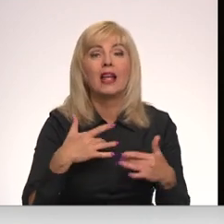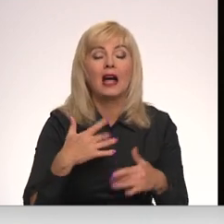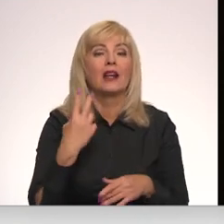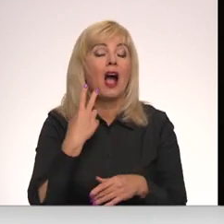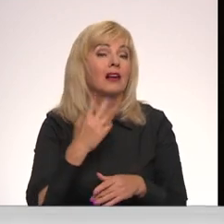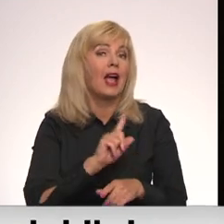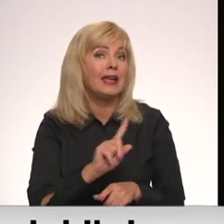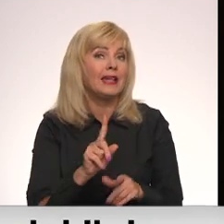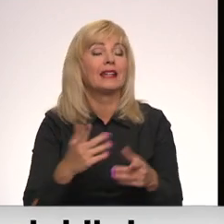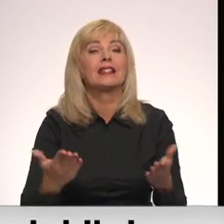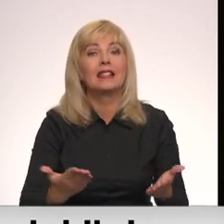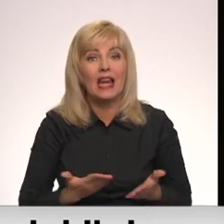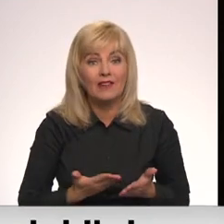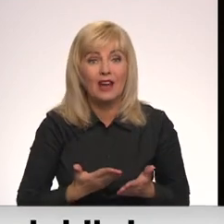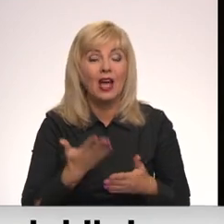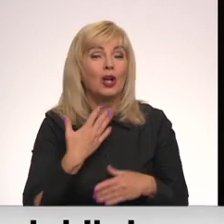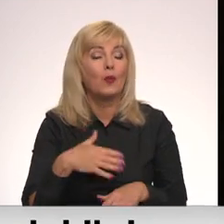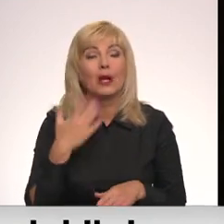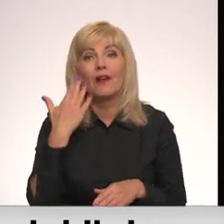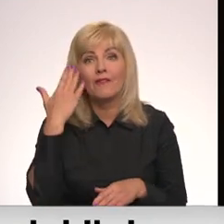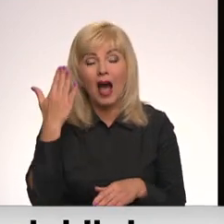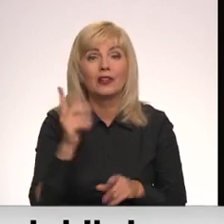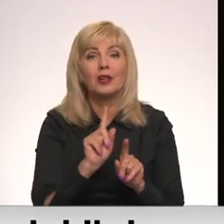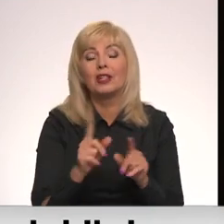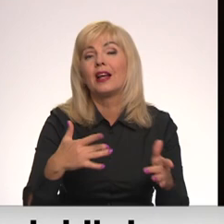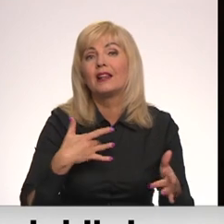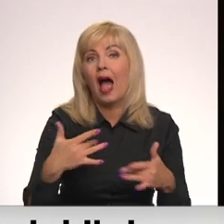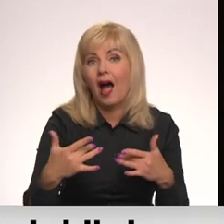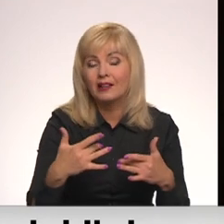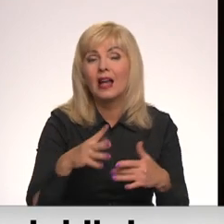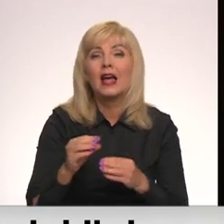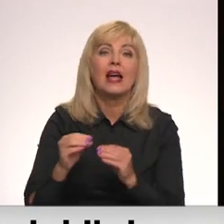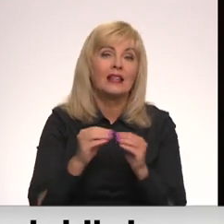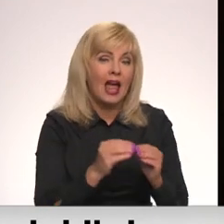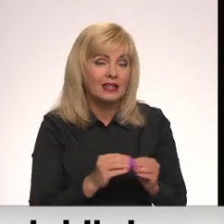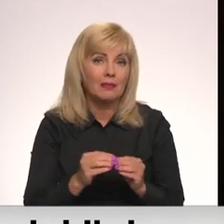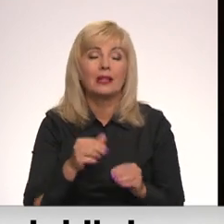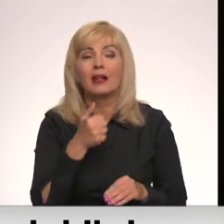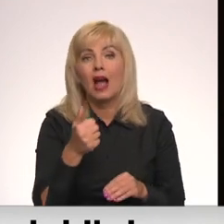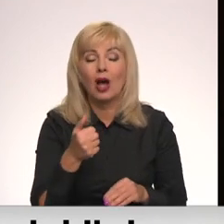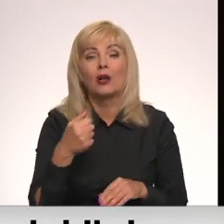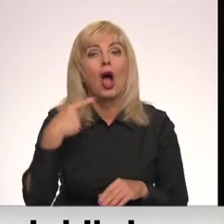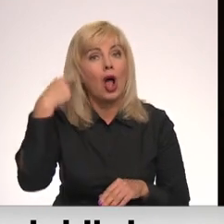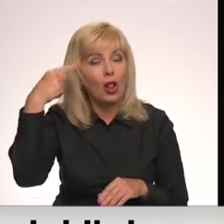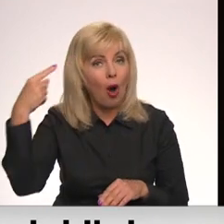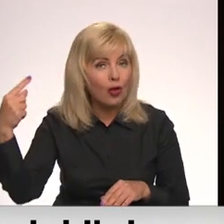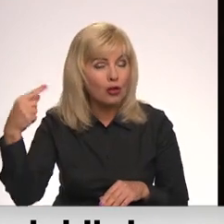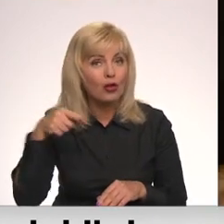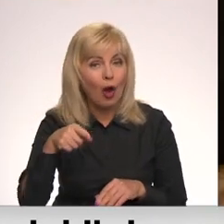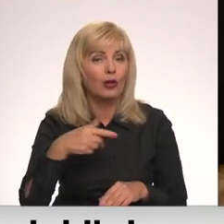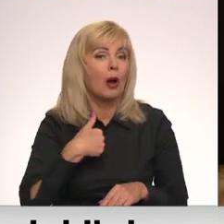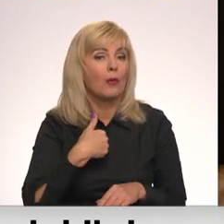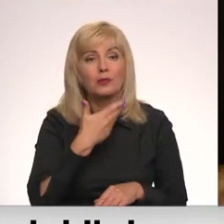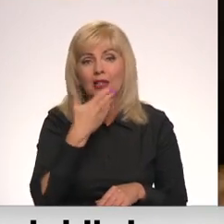dzīvi. Un ir fantastiski, ka mums ir teātris, kuram ir 10 gadi, jo mums Londonai un Birminghamai tik daudz